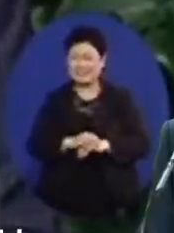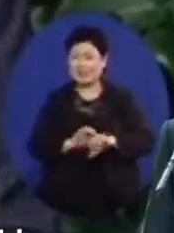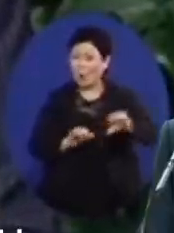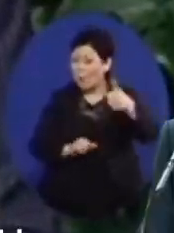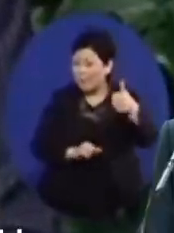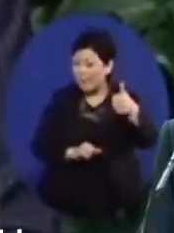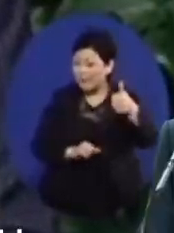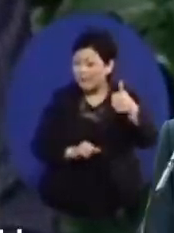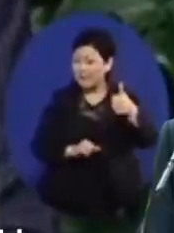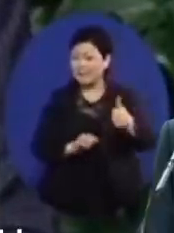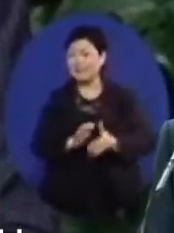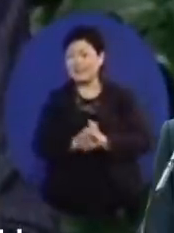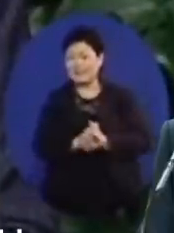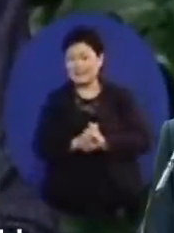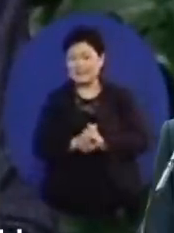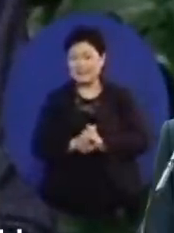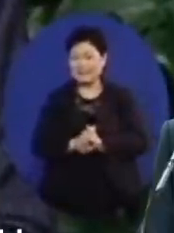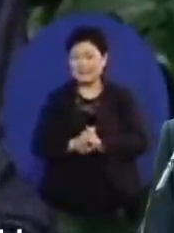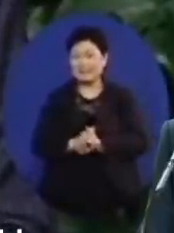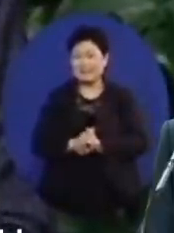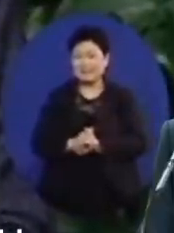500번?